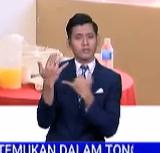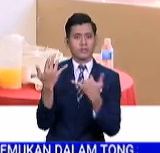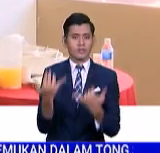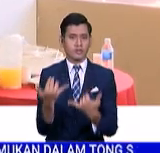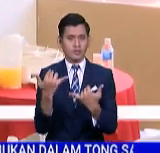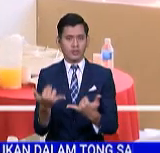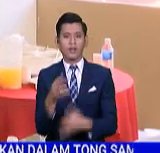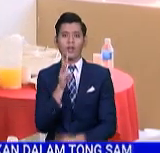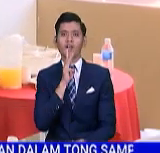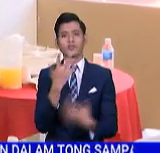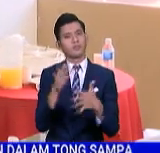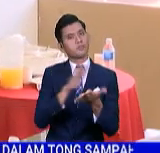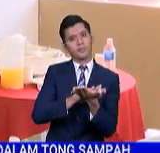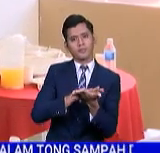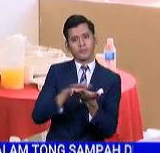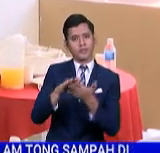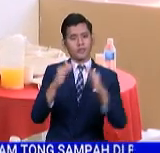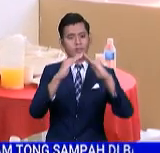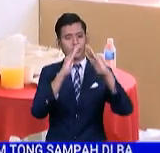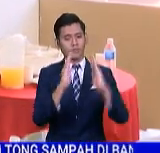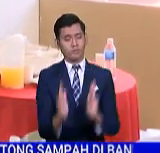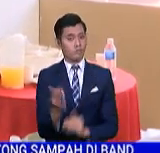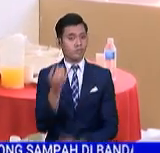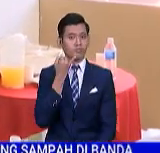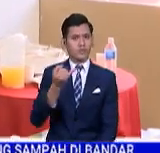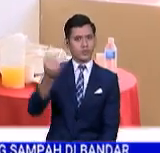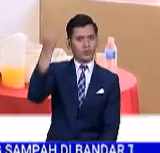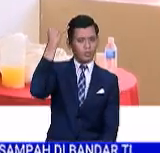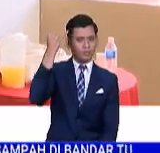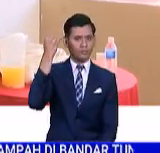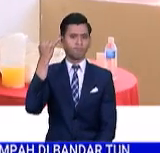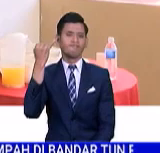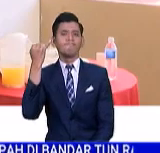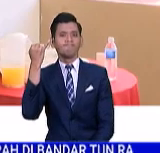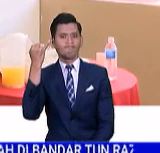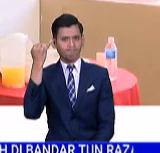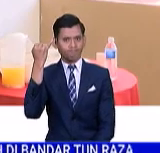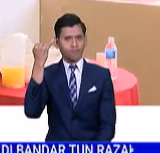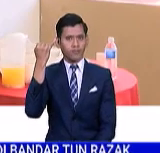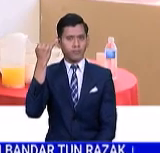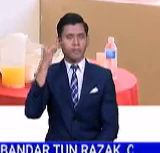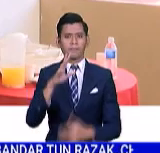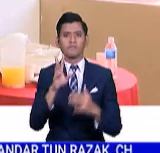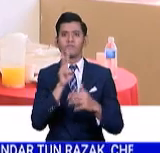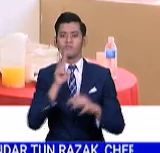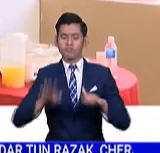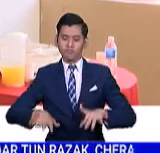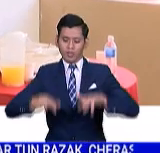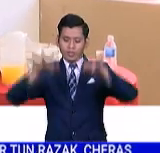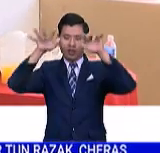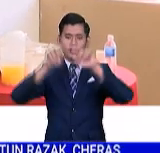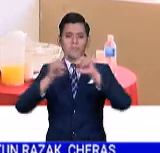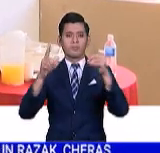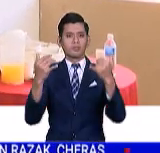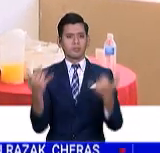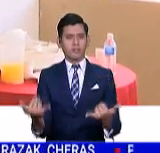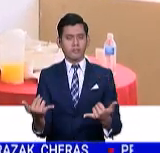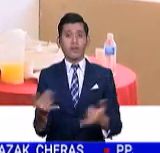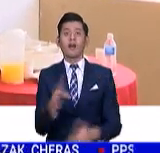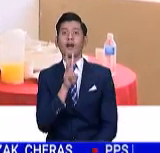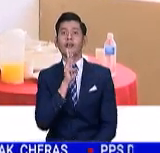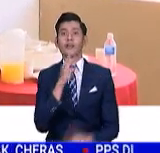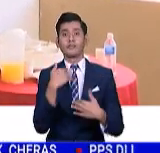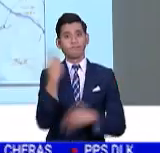Sekarang rumah yang dulu yang si pernah naik air kini tu dah alhamdulillah air 24